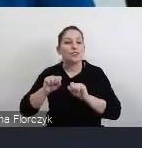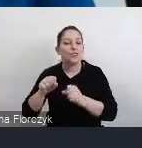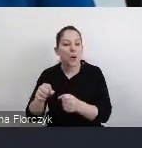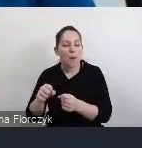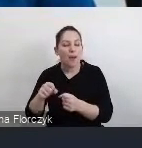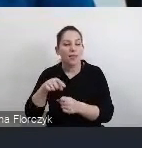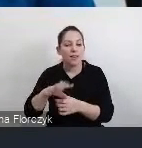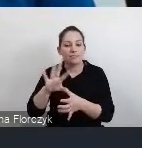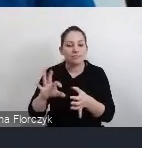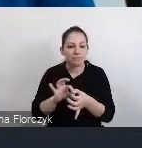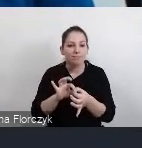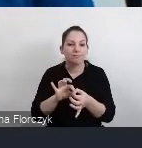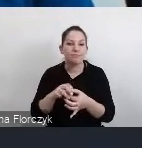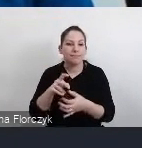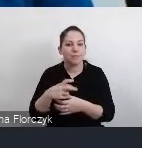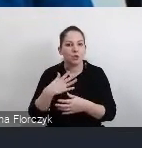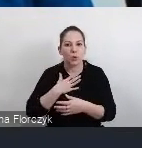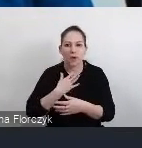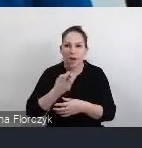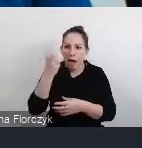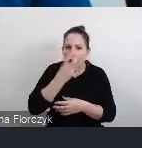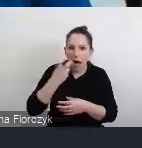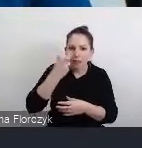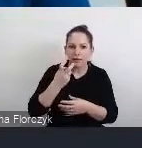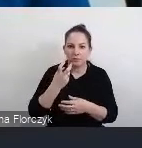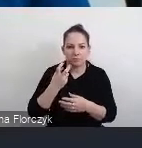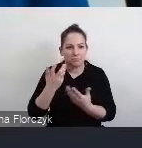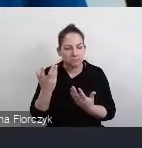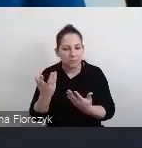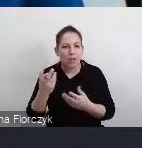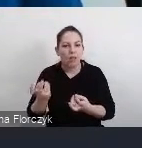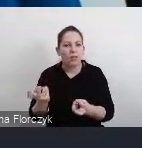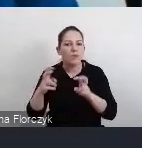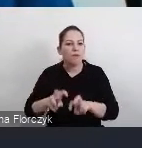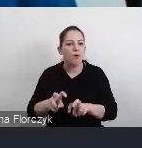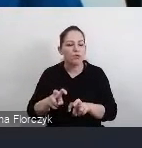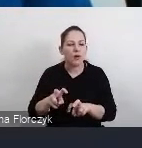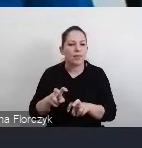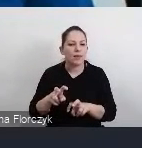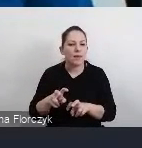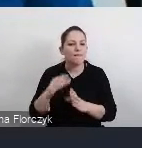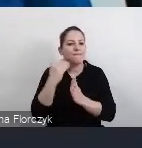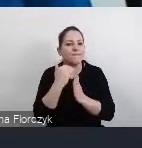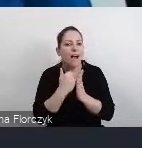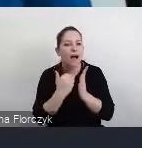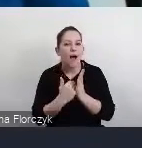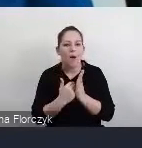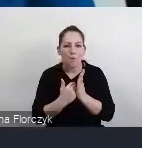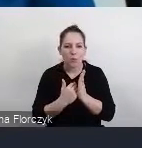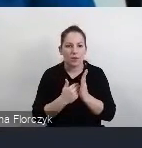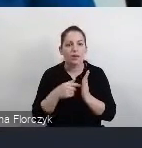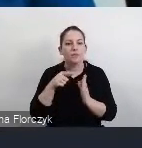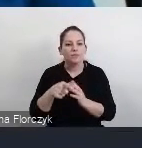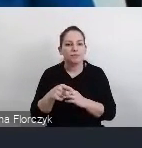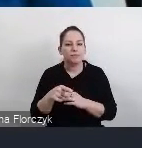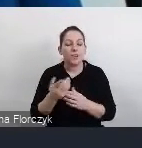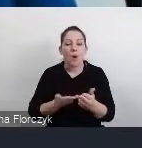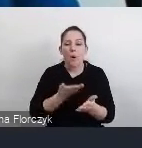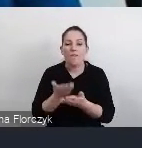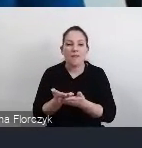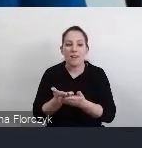działaniach związanych z tą atrakcyjnością, z tymi stworzeniem tych warunków i tej oferty,